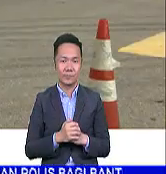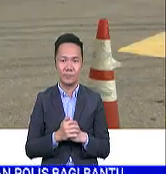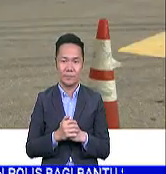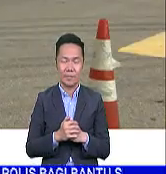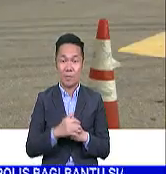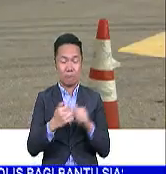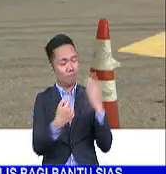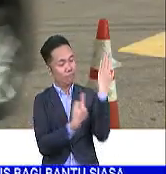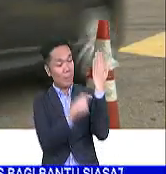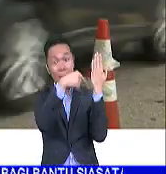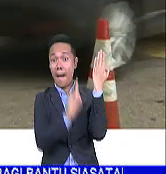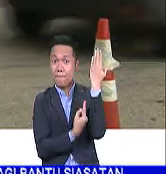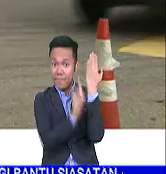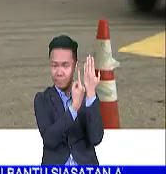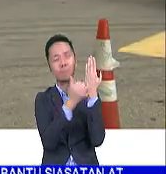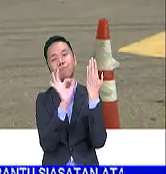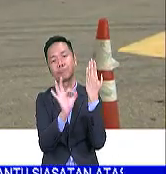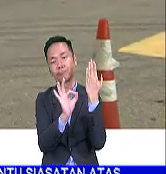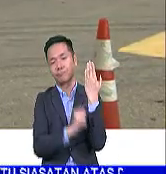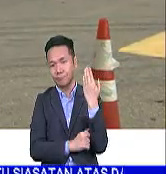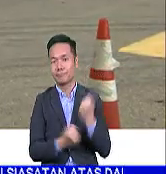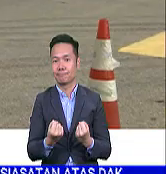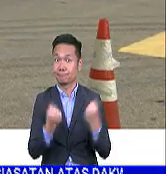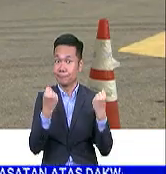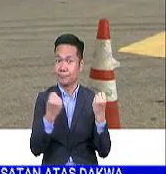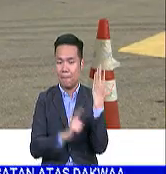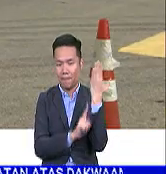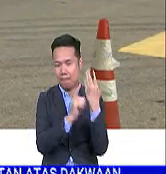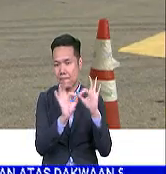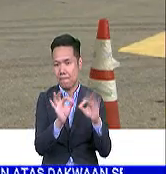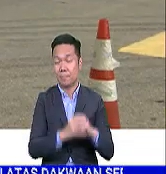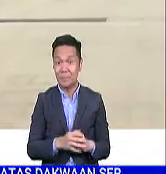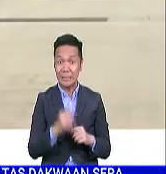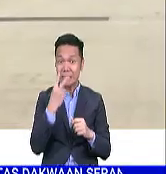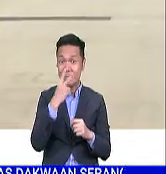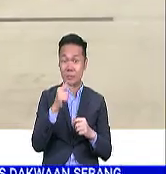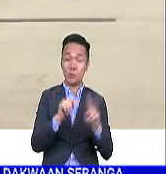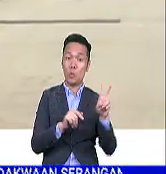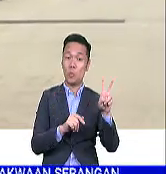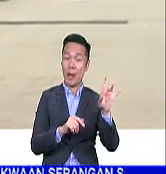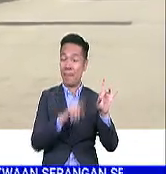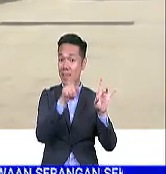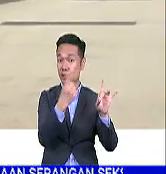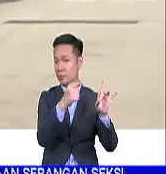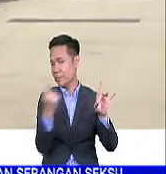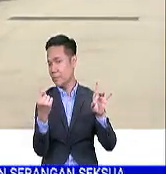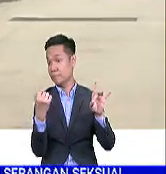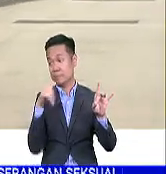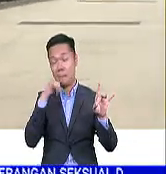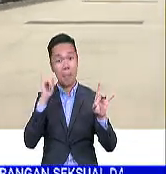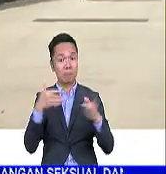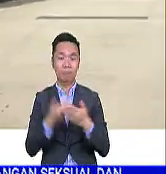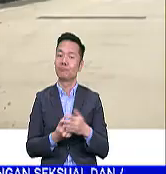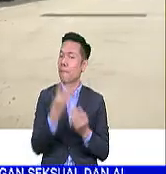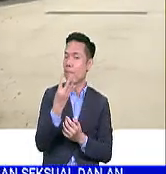tidak menunjukkan sebarang kesesakan setakat ini. Dan untuk rekod, bermula 28 Januari sehingga semalam,